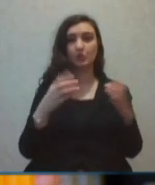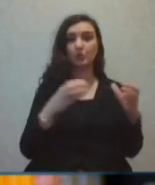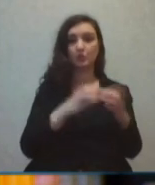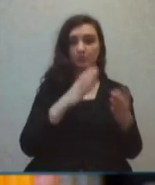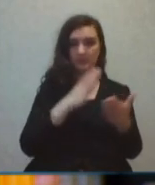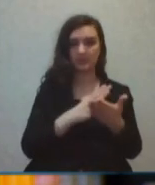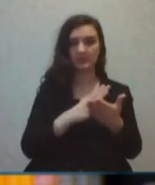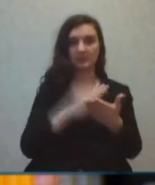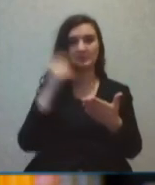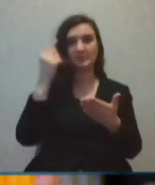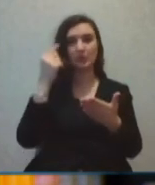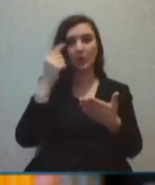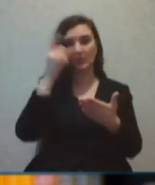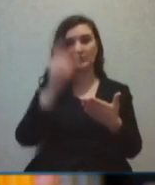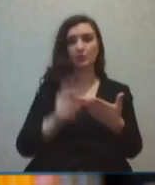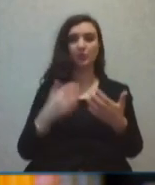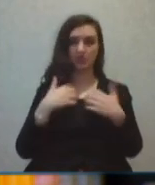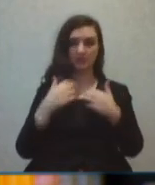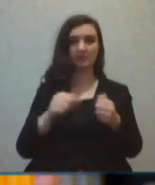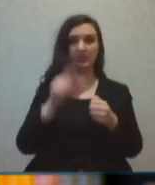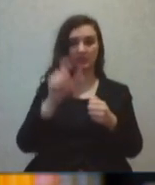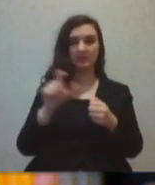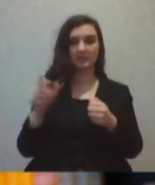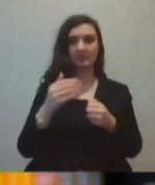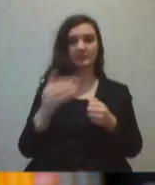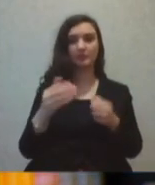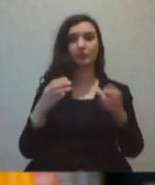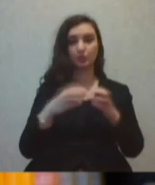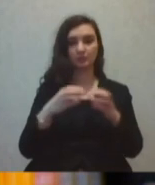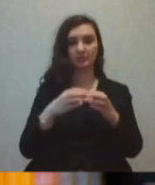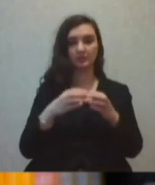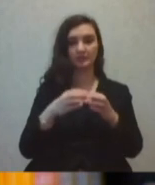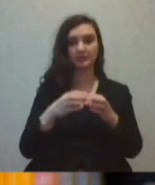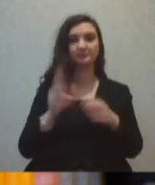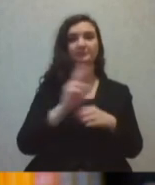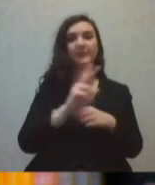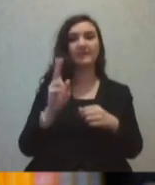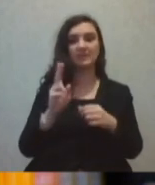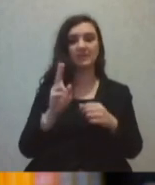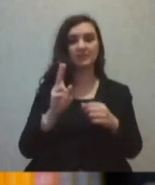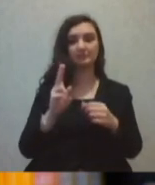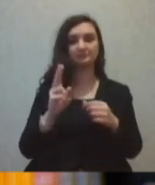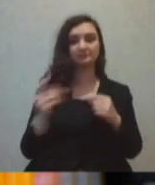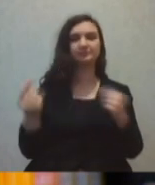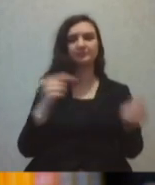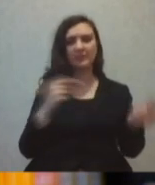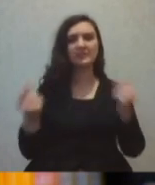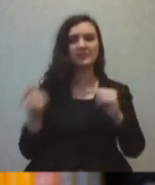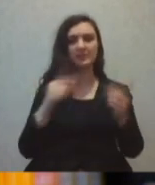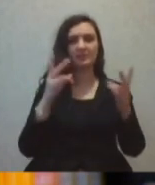არის ფსიქოფიზიკურად ჯანმრთელი ადამიანების ჯგუფი, რომელთაც დაპირისპირება მოუხდათ